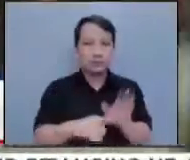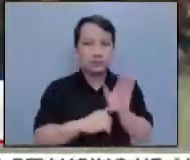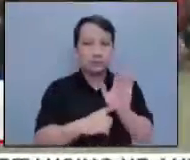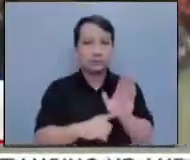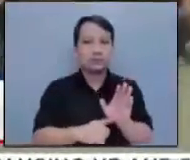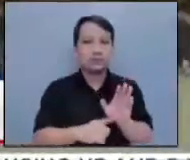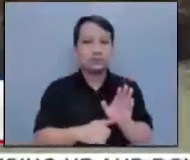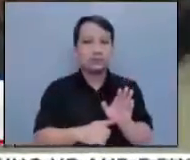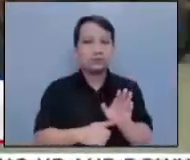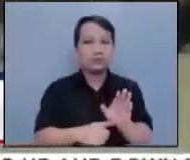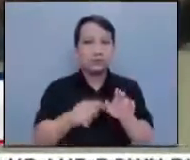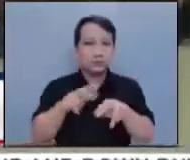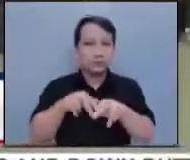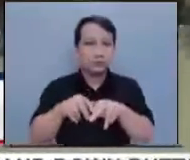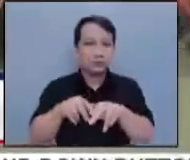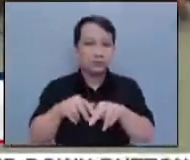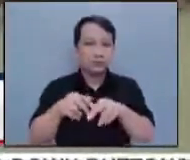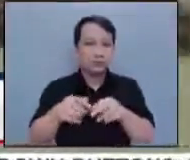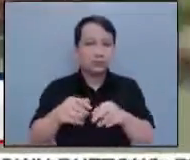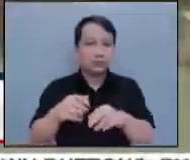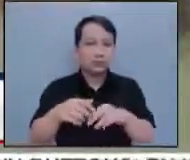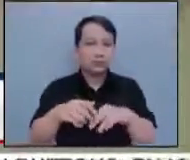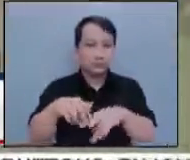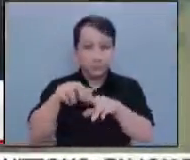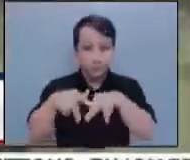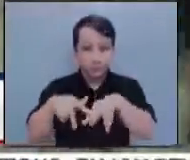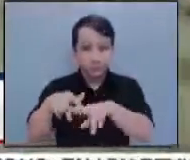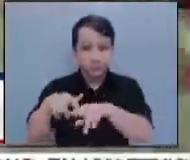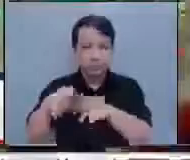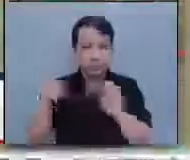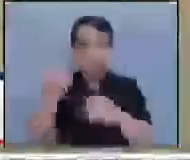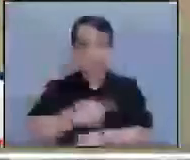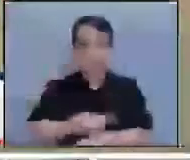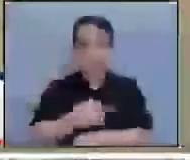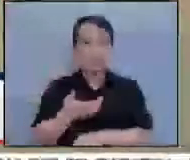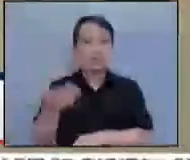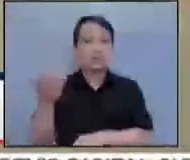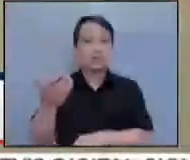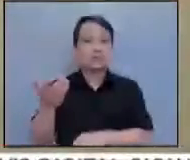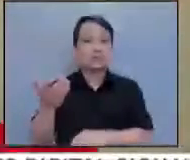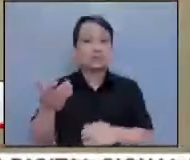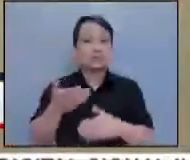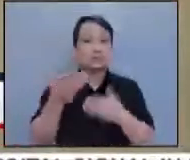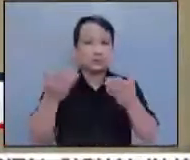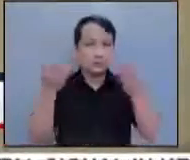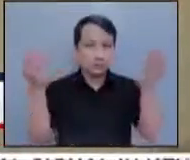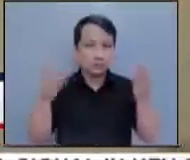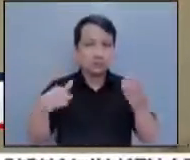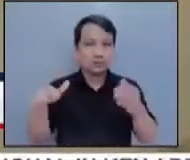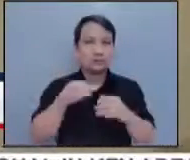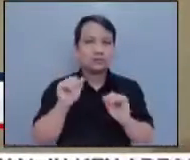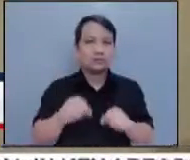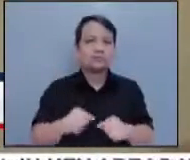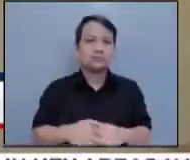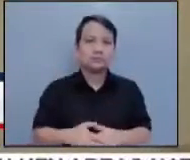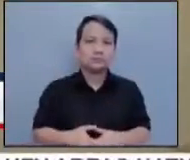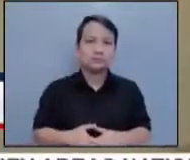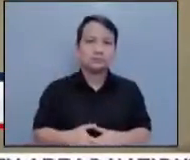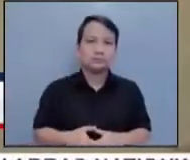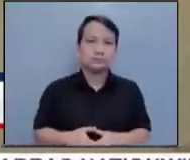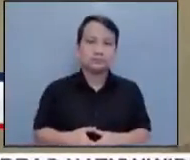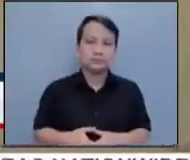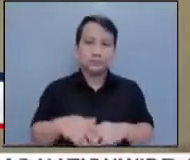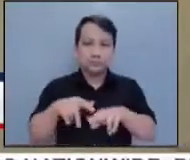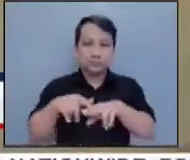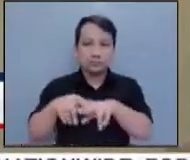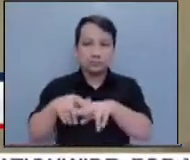Go Skateboarding Day kasabay na rin ng pagdiriwang ng Araw ng Lungsod. We are celebrating the Go Skateboarding